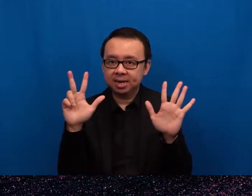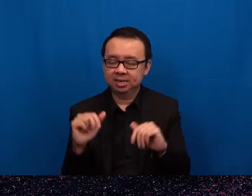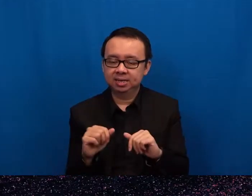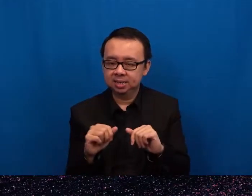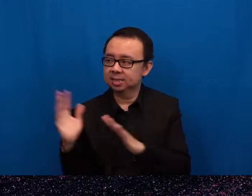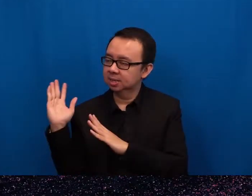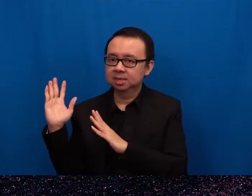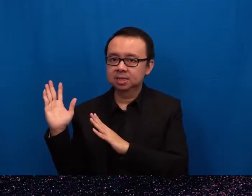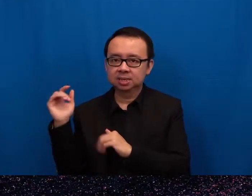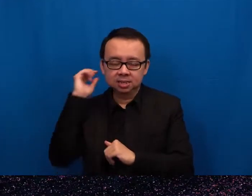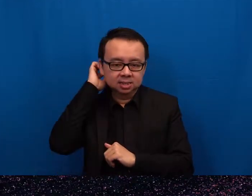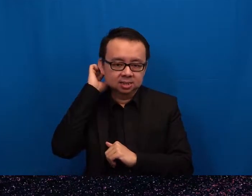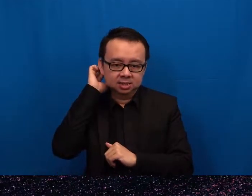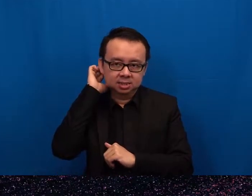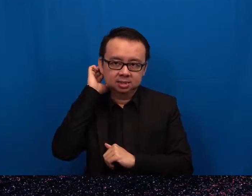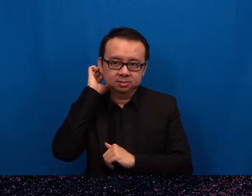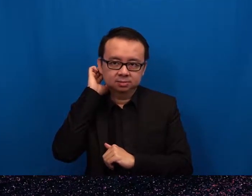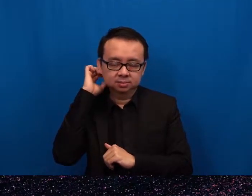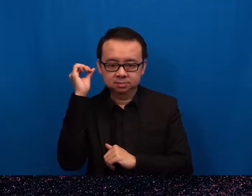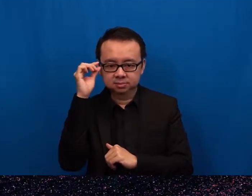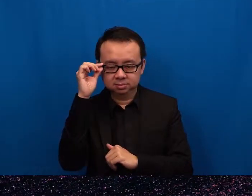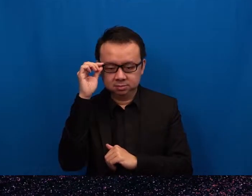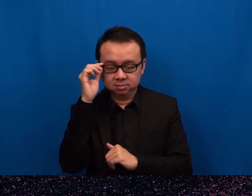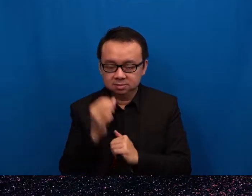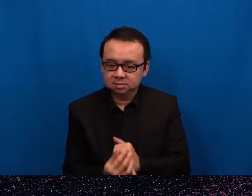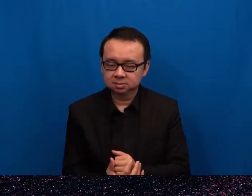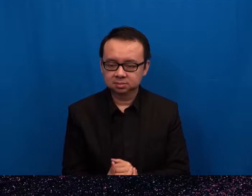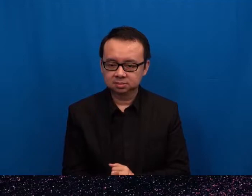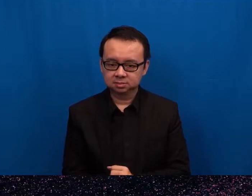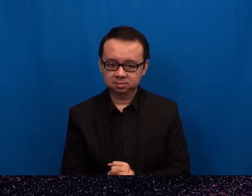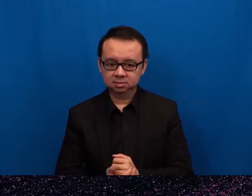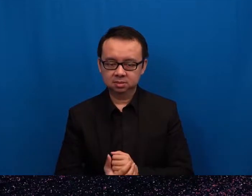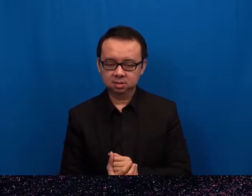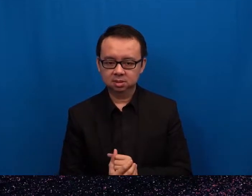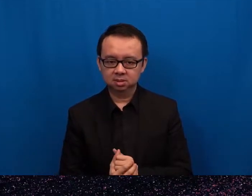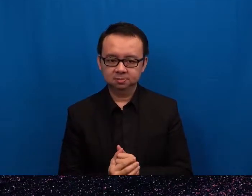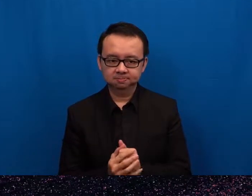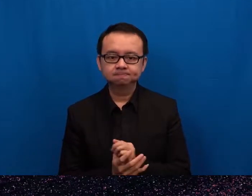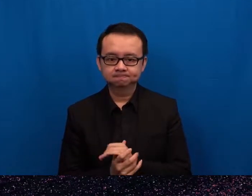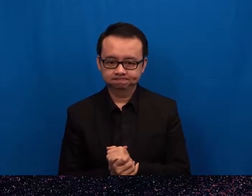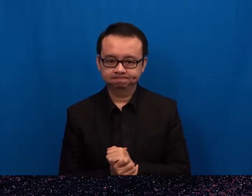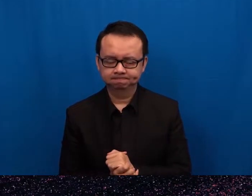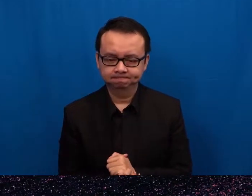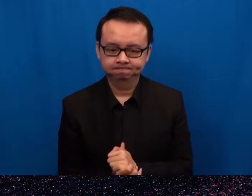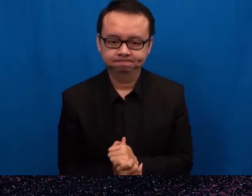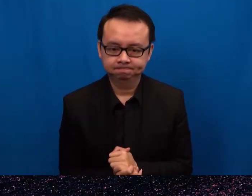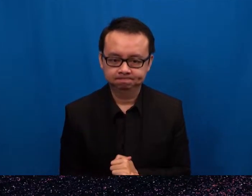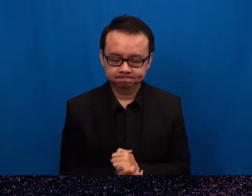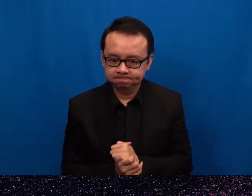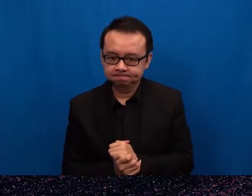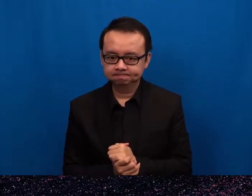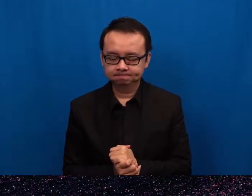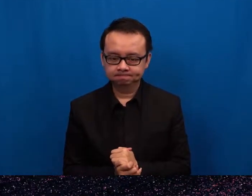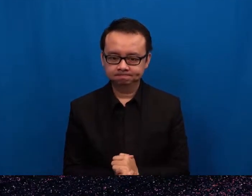tadi kan mereka sudah terima Roh Kudus, kan mereka sudah milik Kristus. Kenapa sekarang kok masih mau meyakinkan mereka tentang kerajaan Allah? Disitulah terjadi